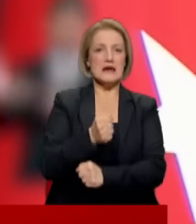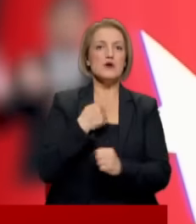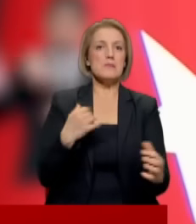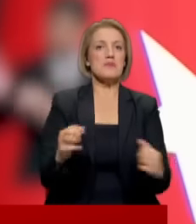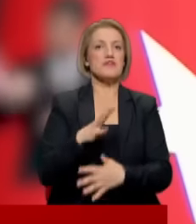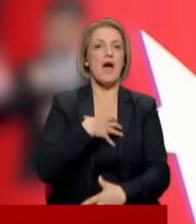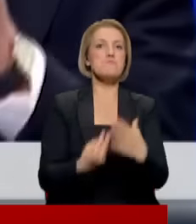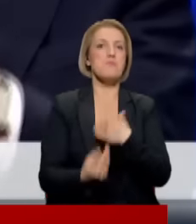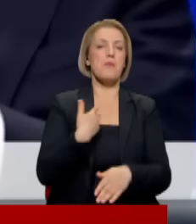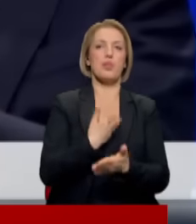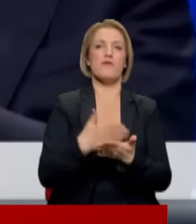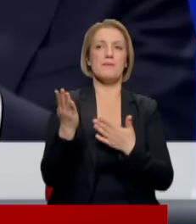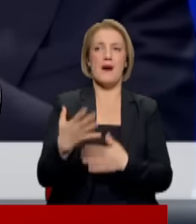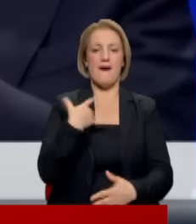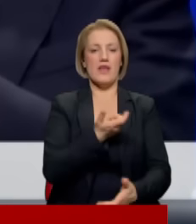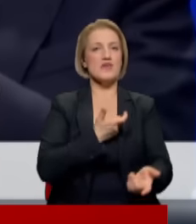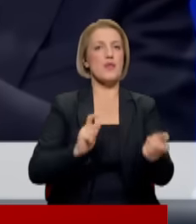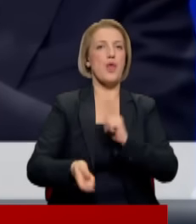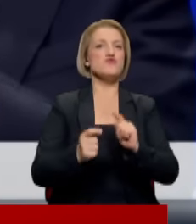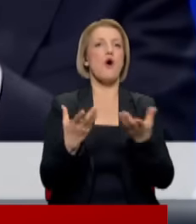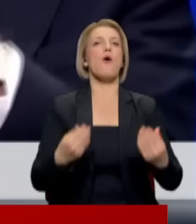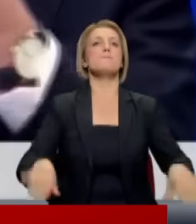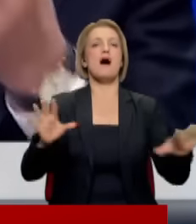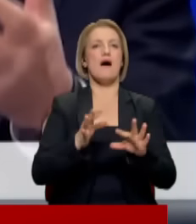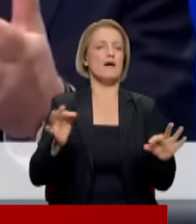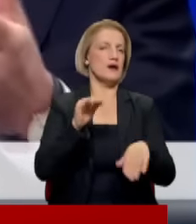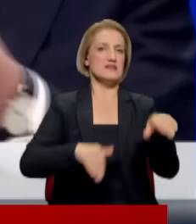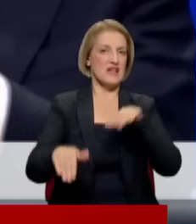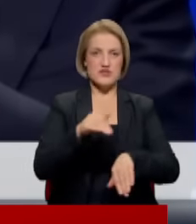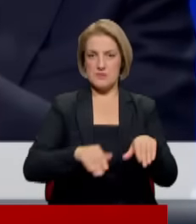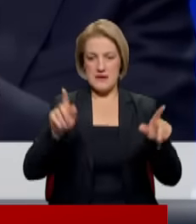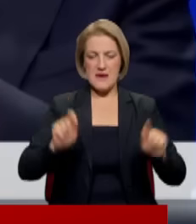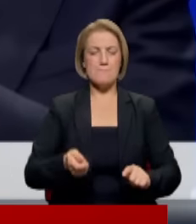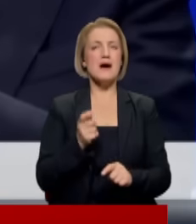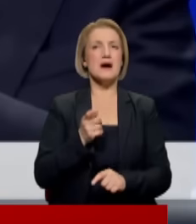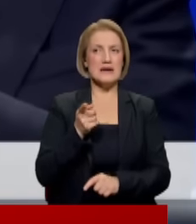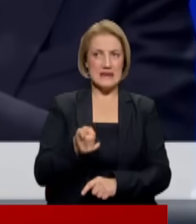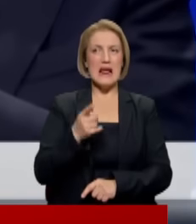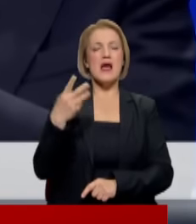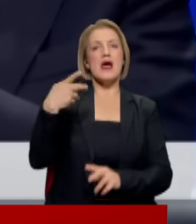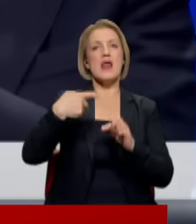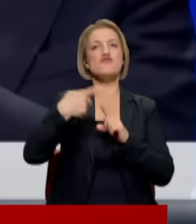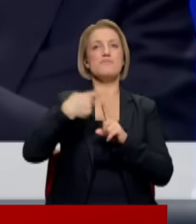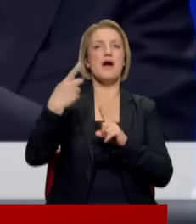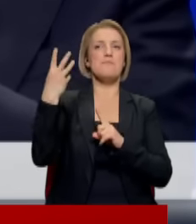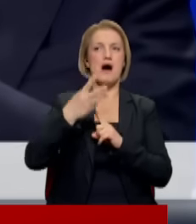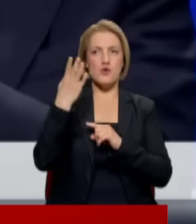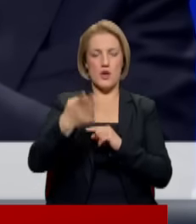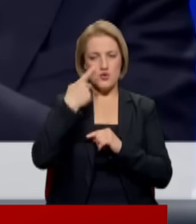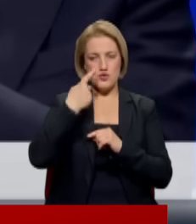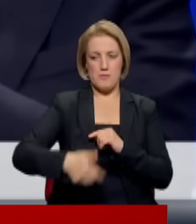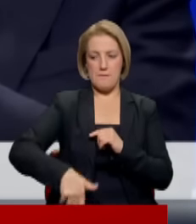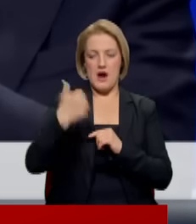çıkmaya devam edeceğiz anayasa değişikliği olmazsa erken seçim yapmak suretiyle Recep Tayyip Erdoğan'ın